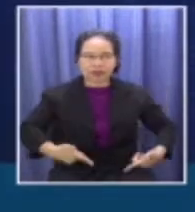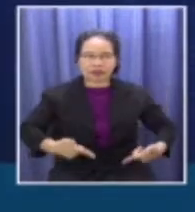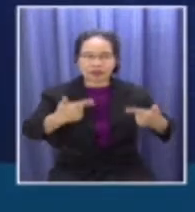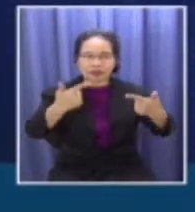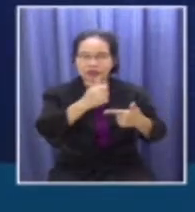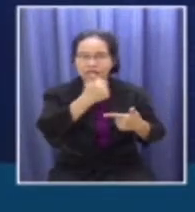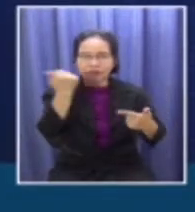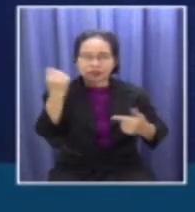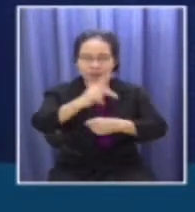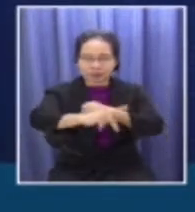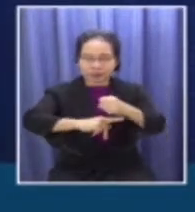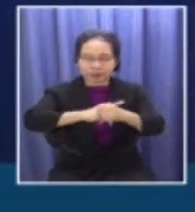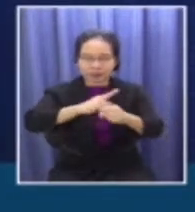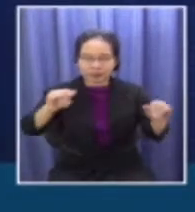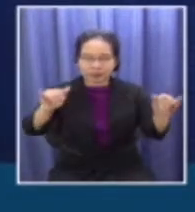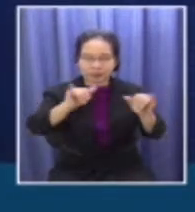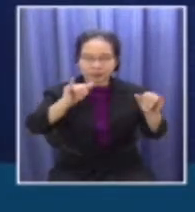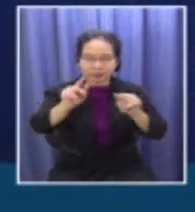na